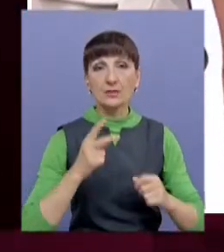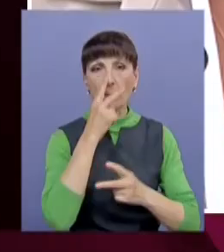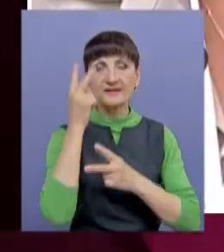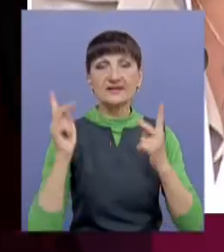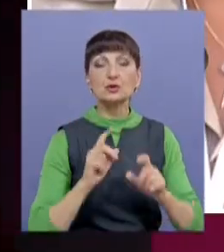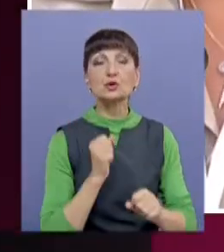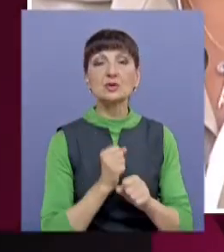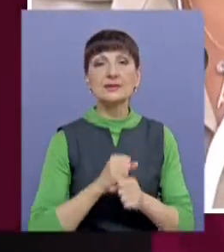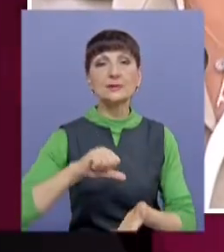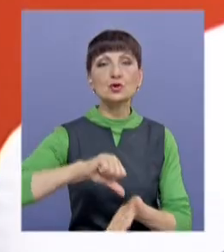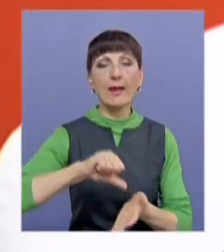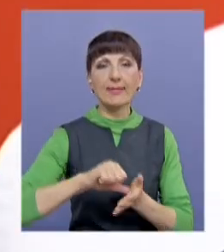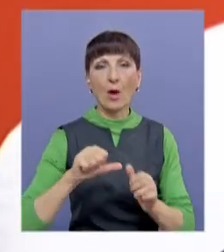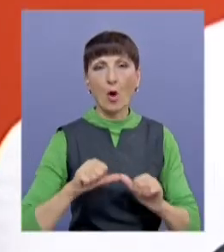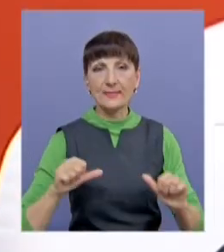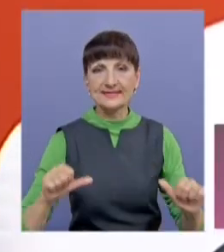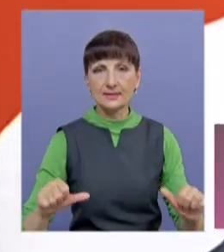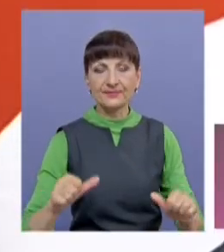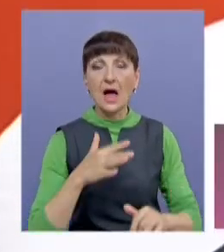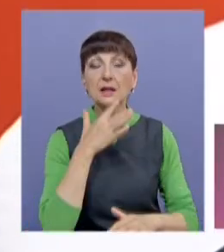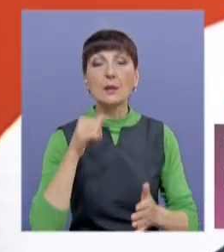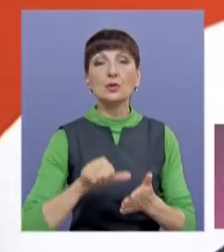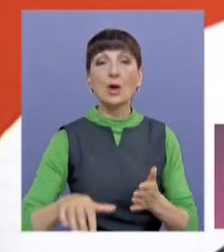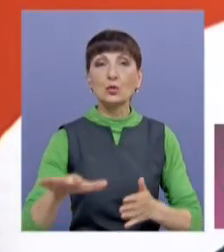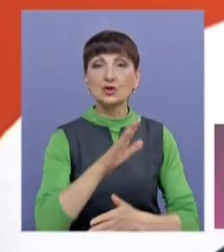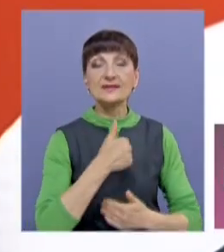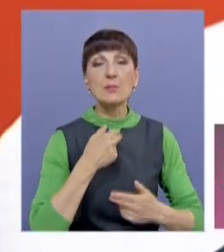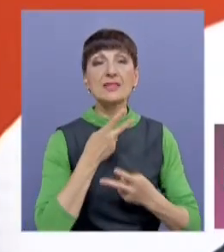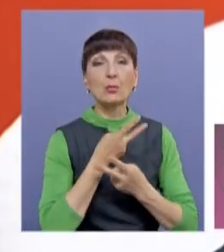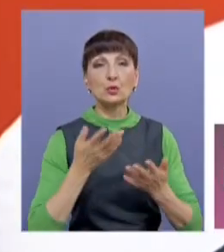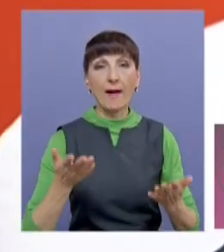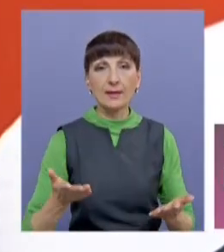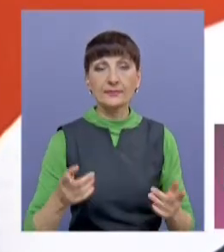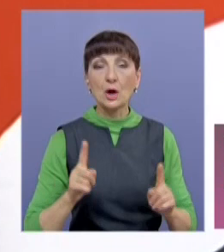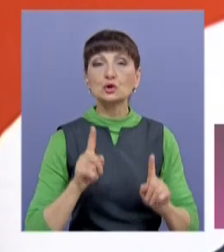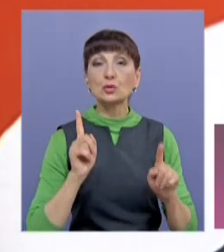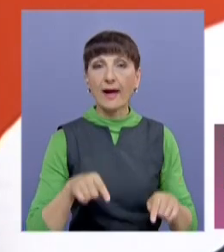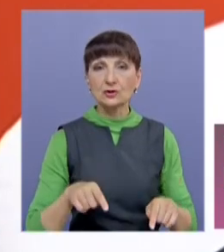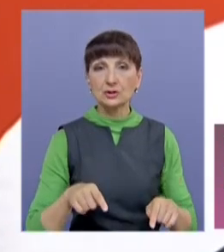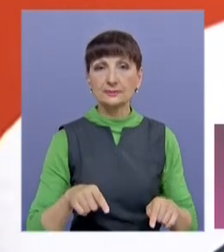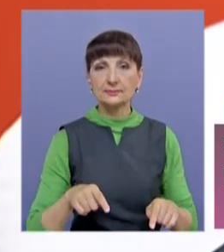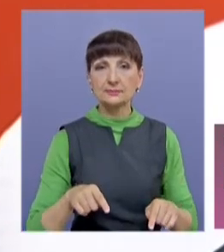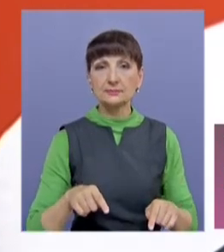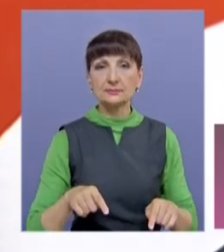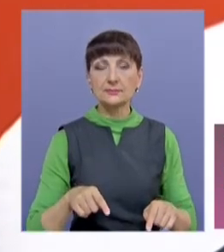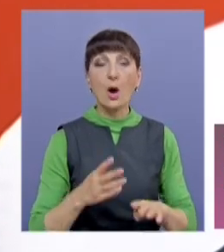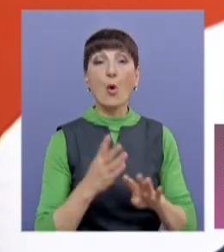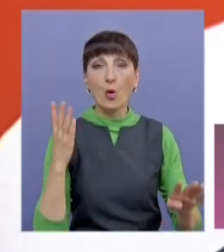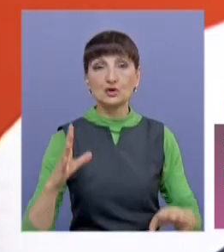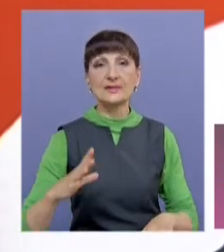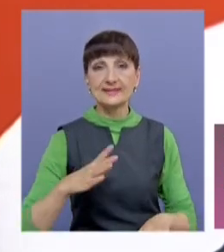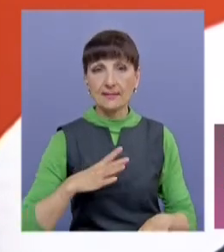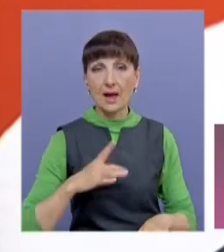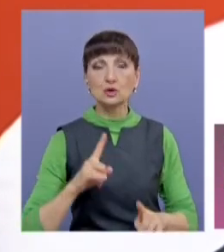что делают члены комиссии. На многих участках мы наблюдали, что даже очереди стояли,